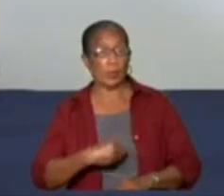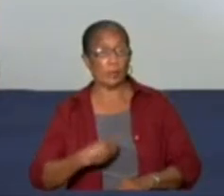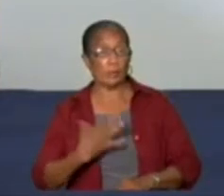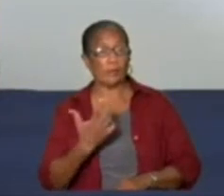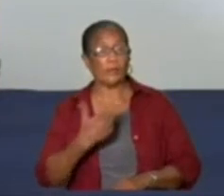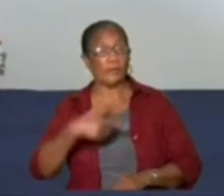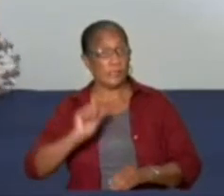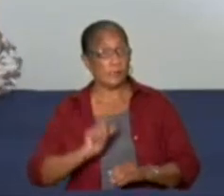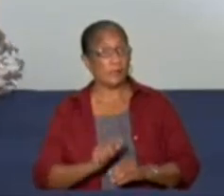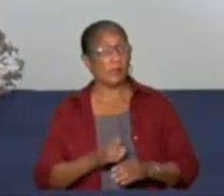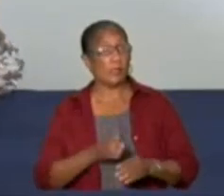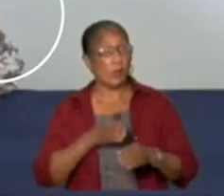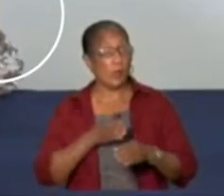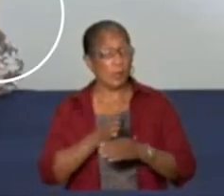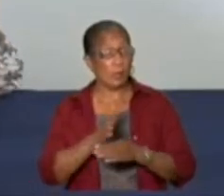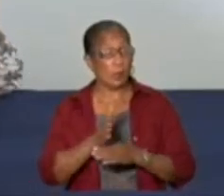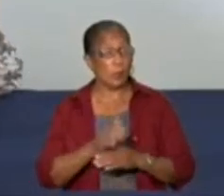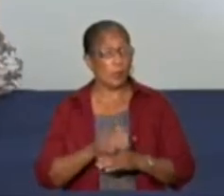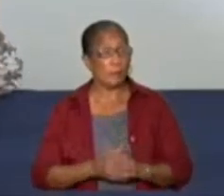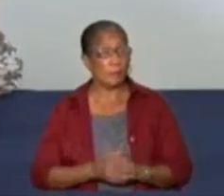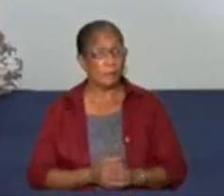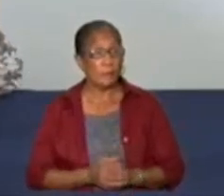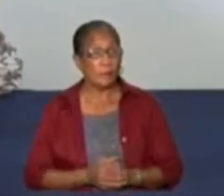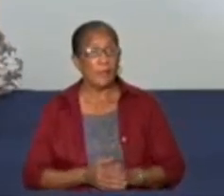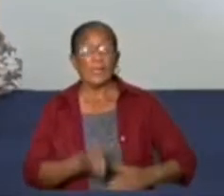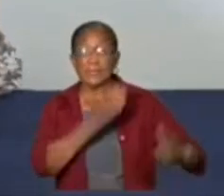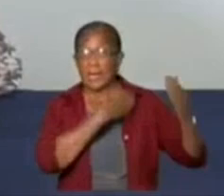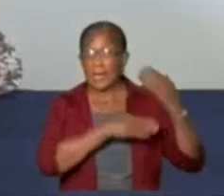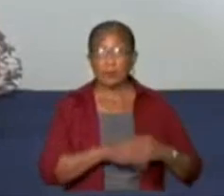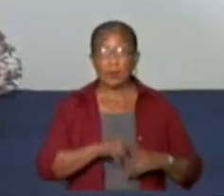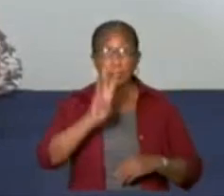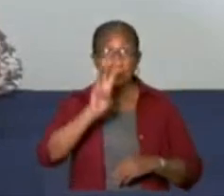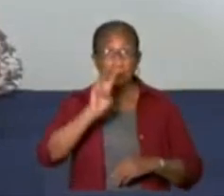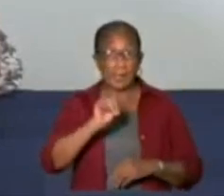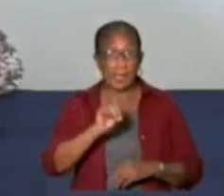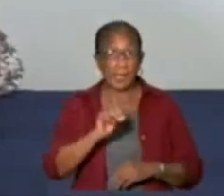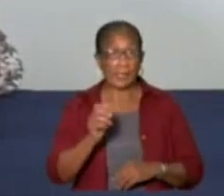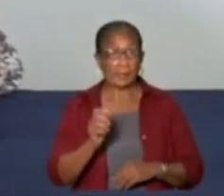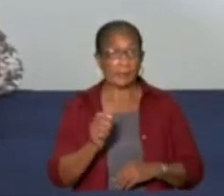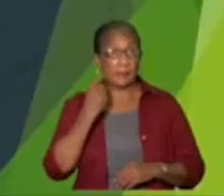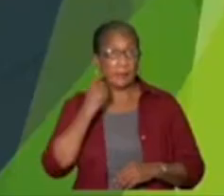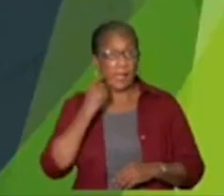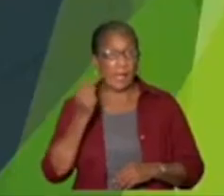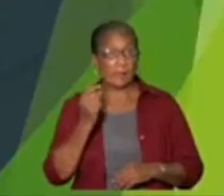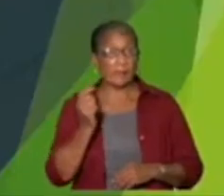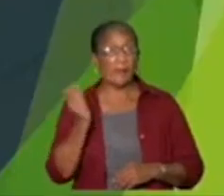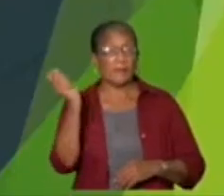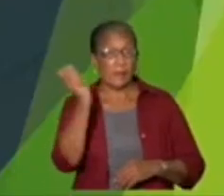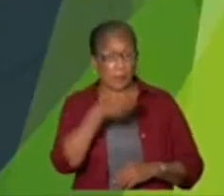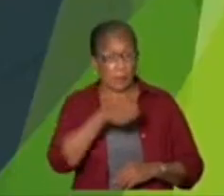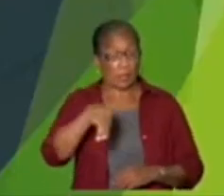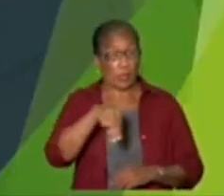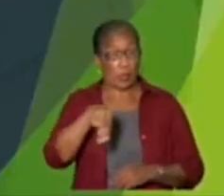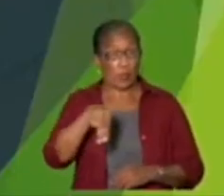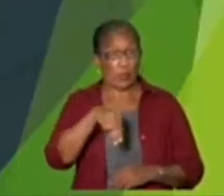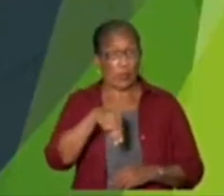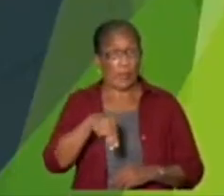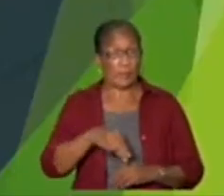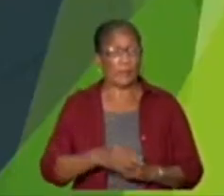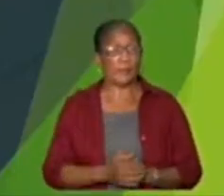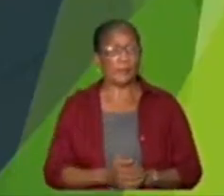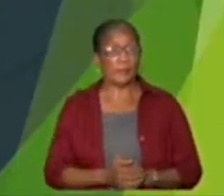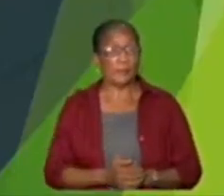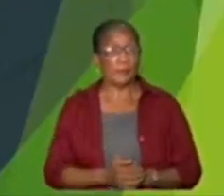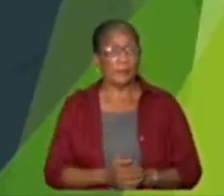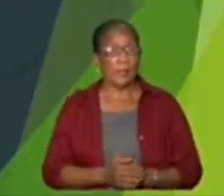27.207. Gaan we snel verder. De afgelopen 30 dagen, dus van de maand november, hebben we